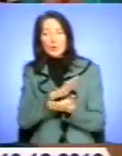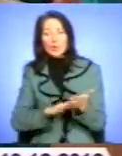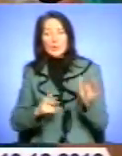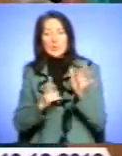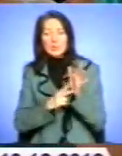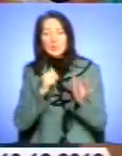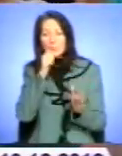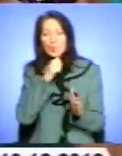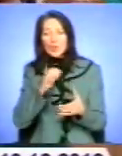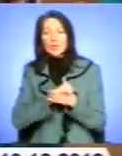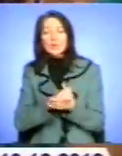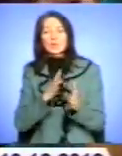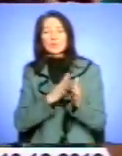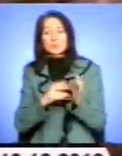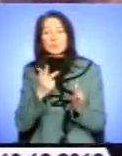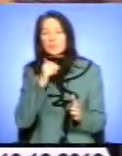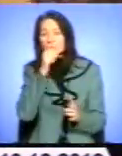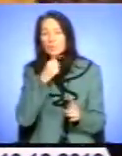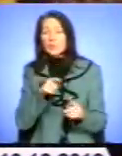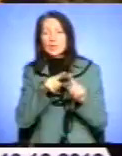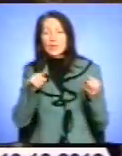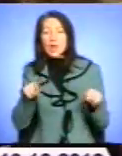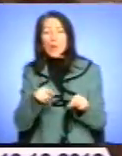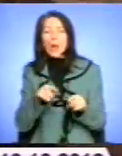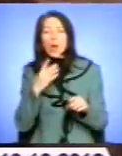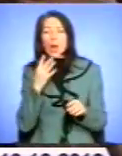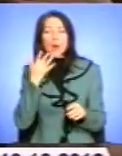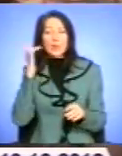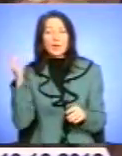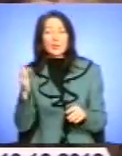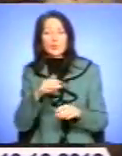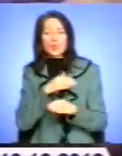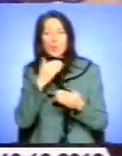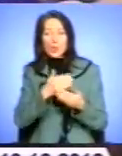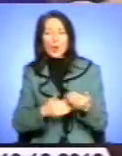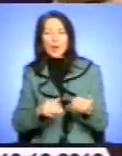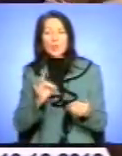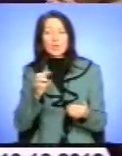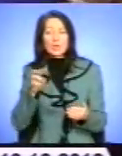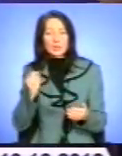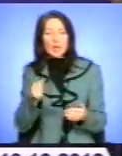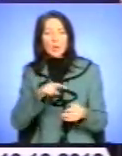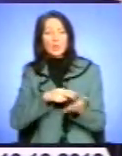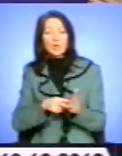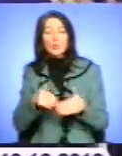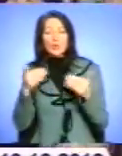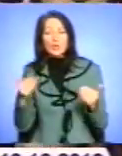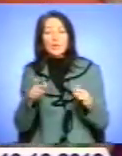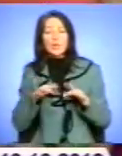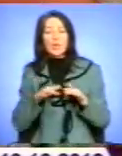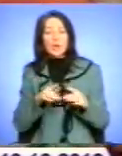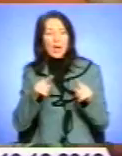2005 році в рамках американської програми «Ріта». Ми плануємо значно розширити рамки нашої співпраці з Бучицьким